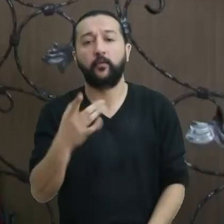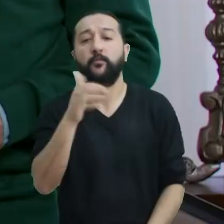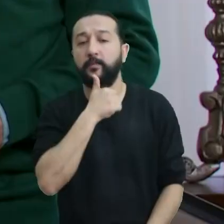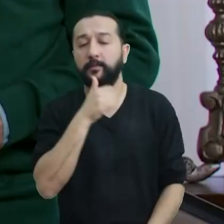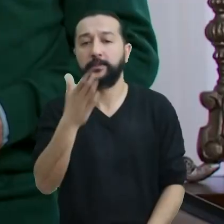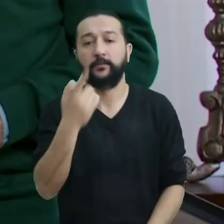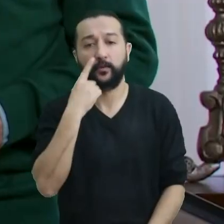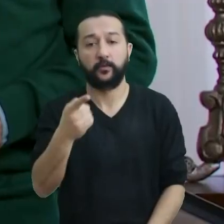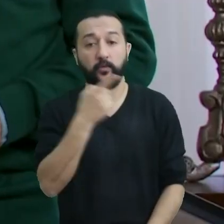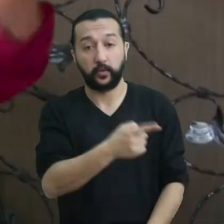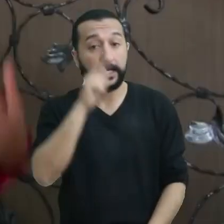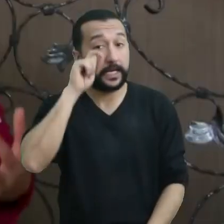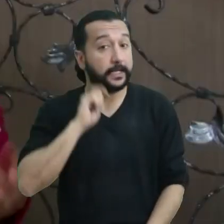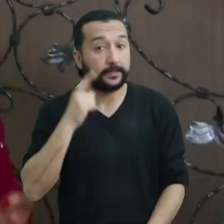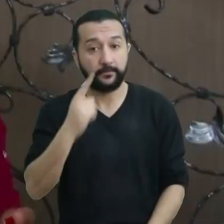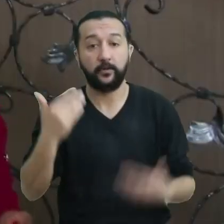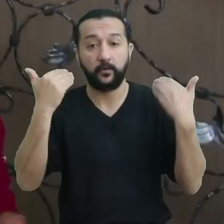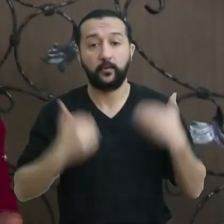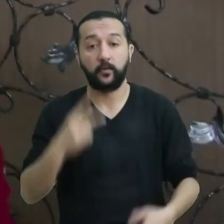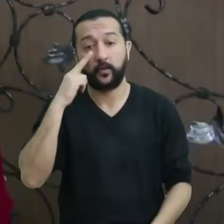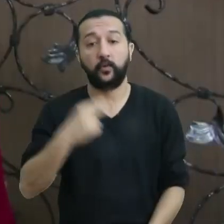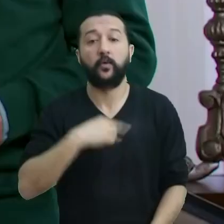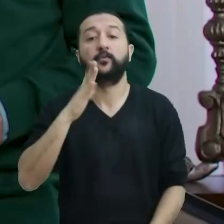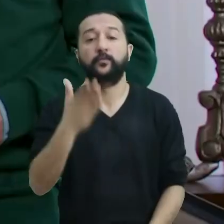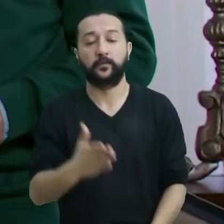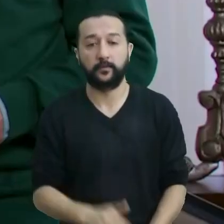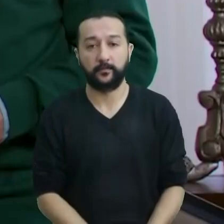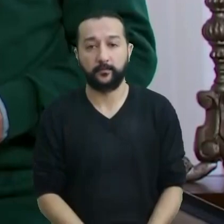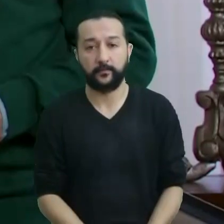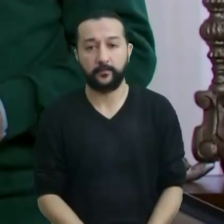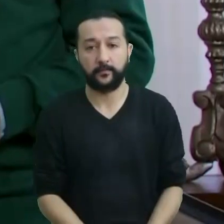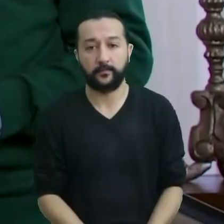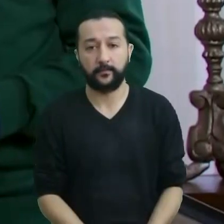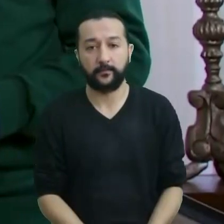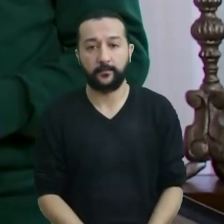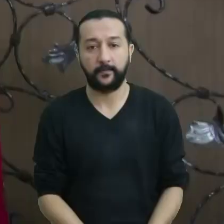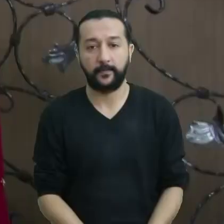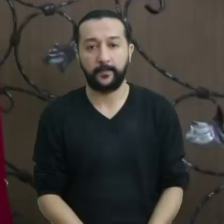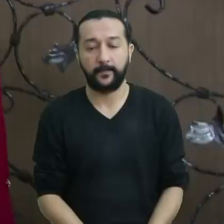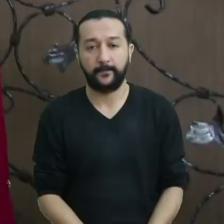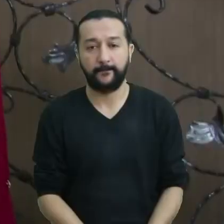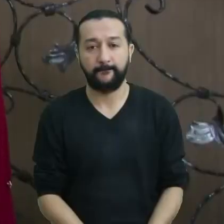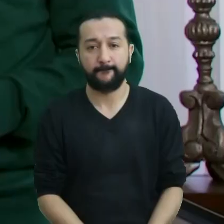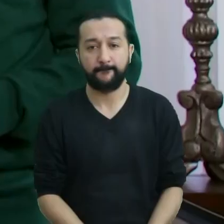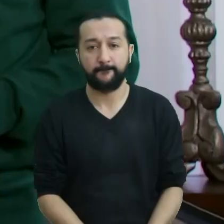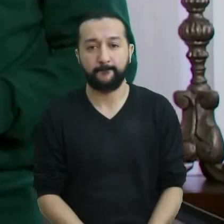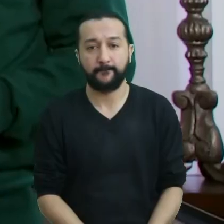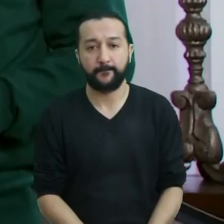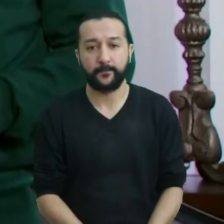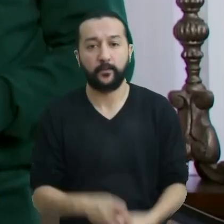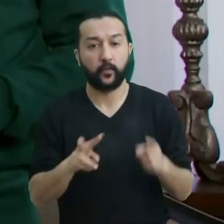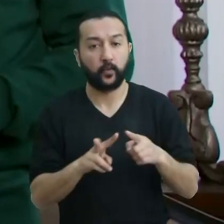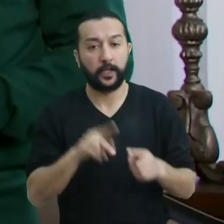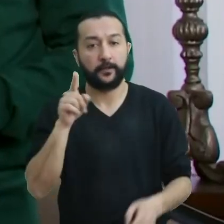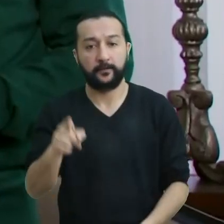musun babişkocuğum? Şu rezilliği görmüyor musun? Biricik'in kıyafetlerini kaş göz etti. Kemal'in eli çenesinde düşünceli.